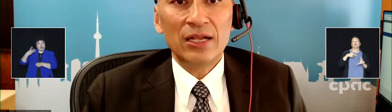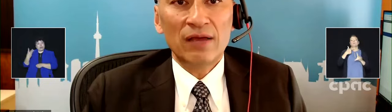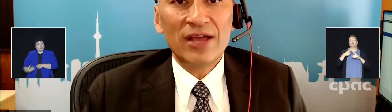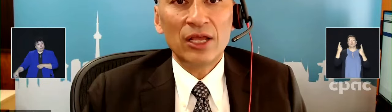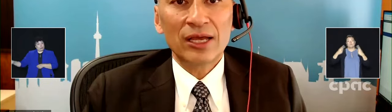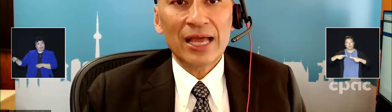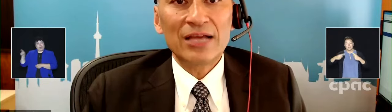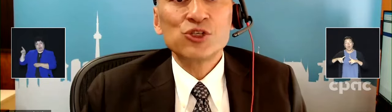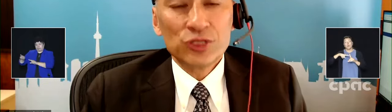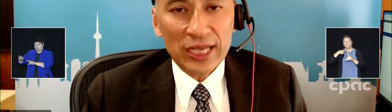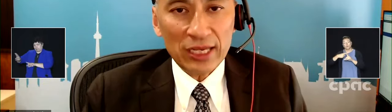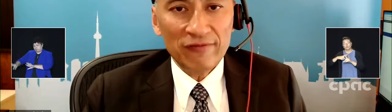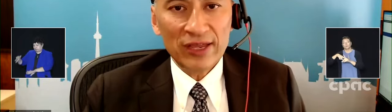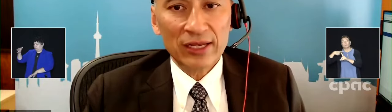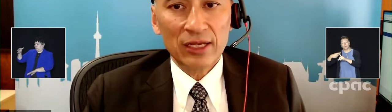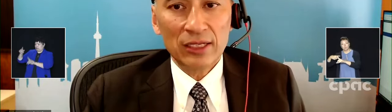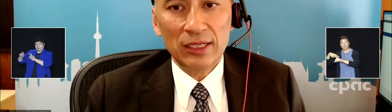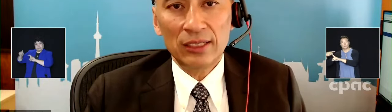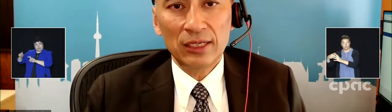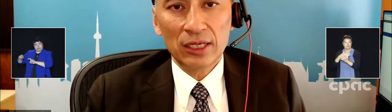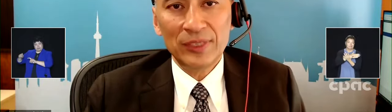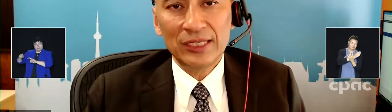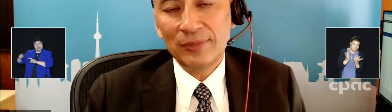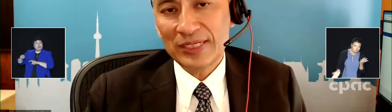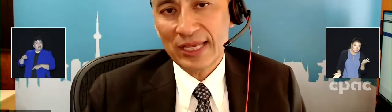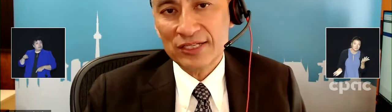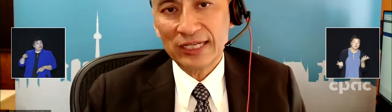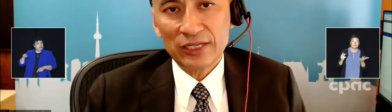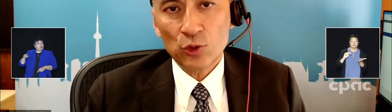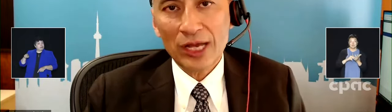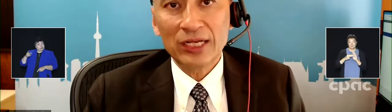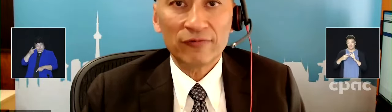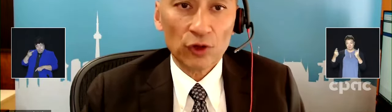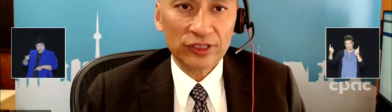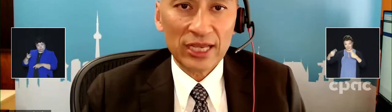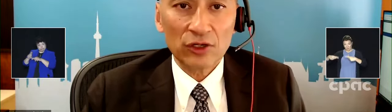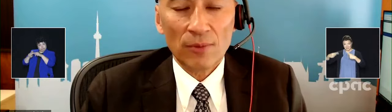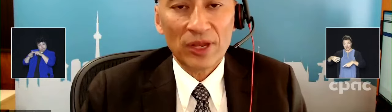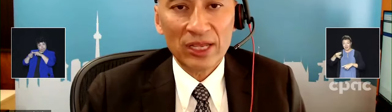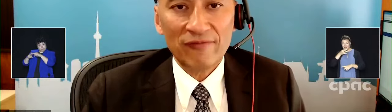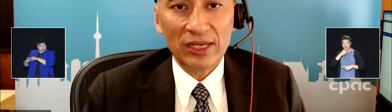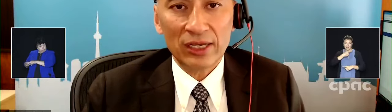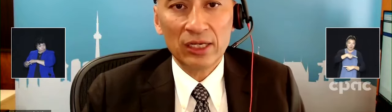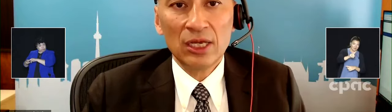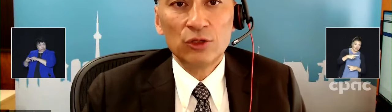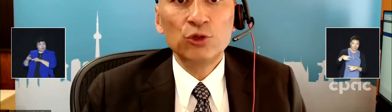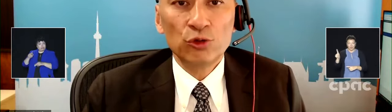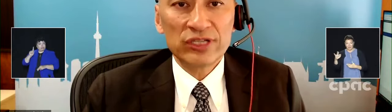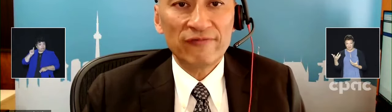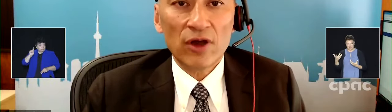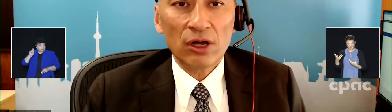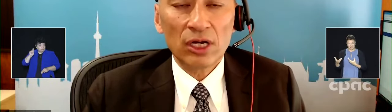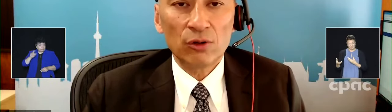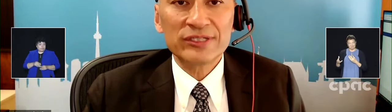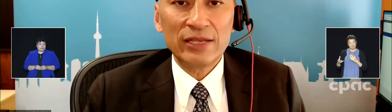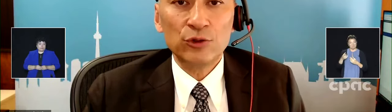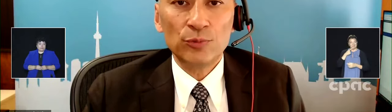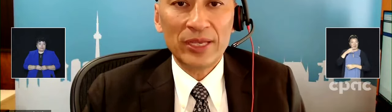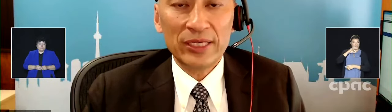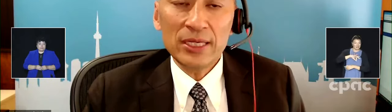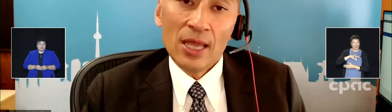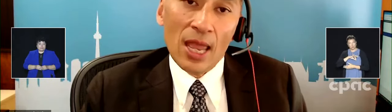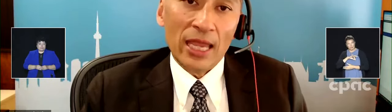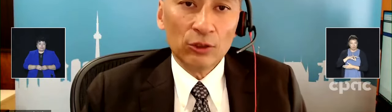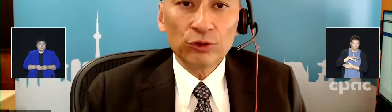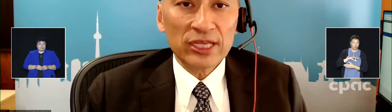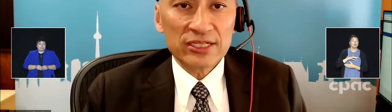une valeur ajoutée avec le dépistage aléatoire à la frontière comparé avec tous nos efforts au sein